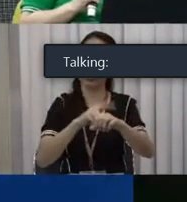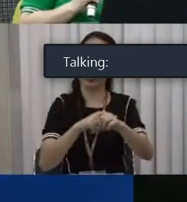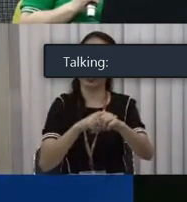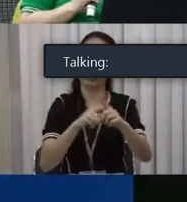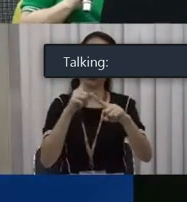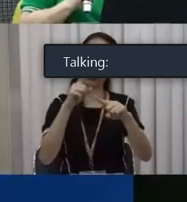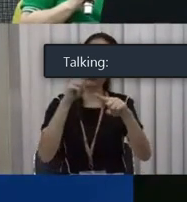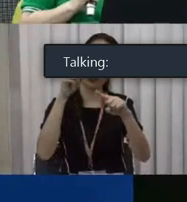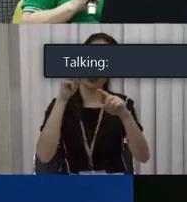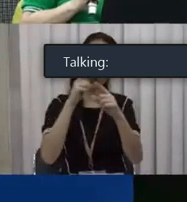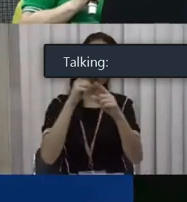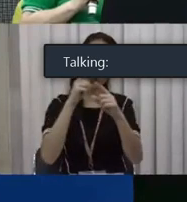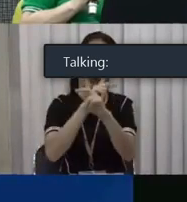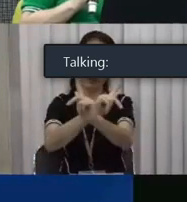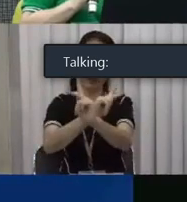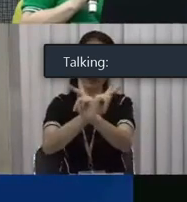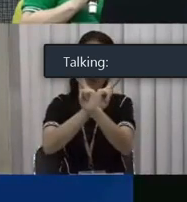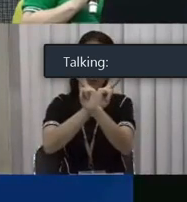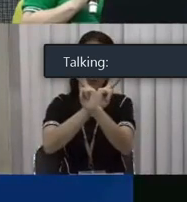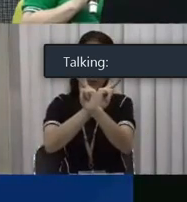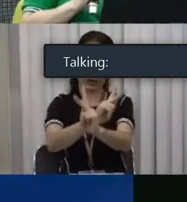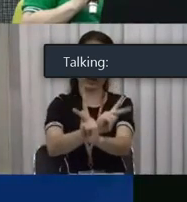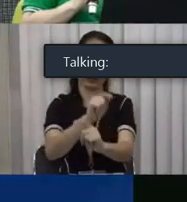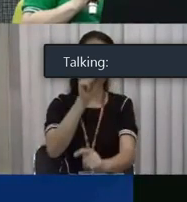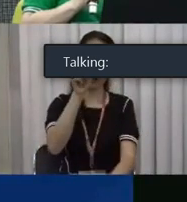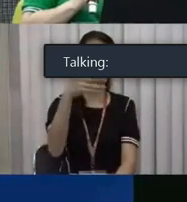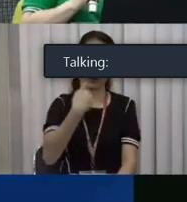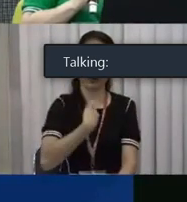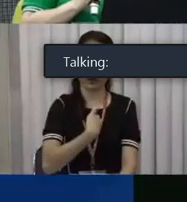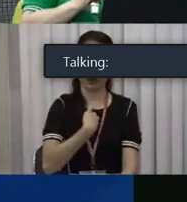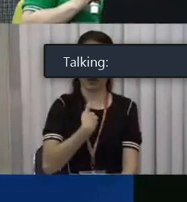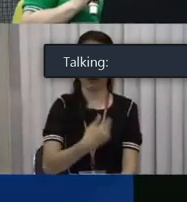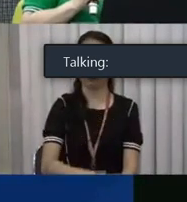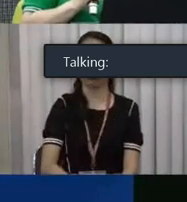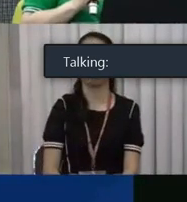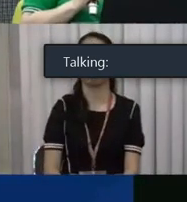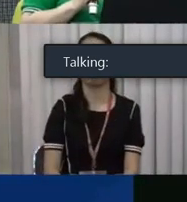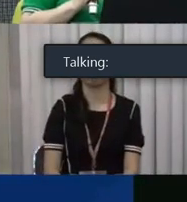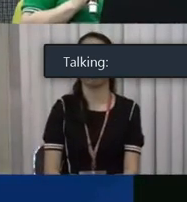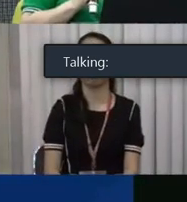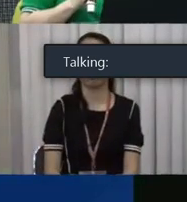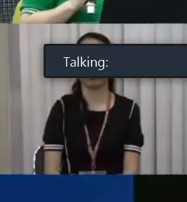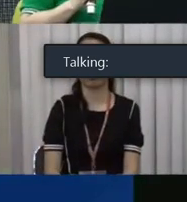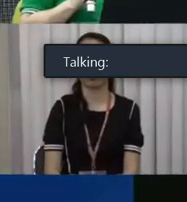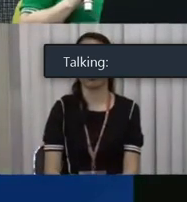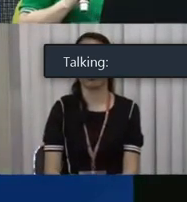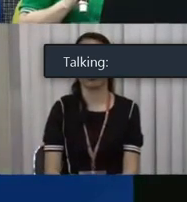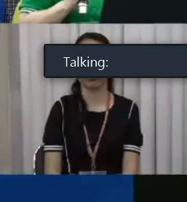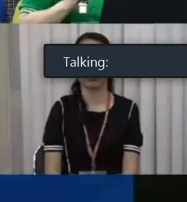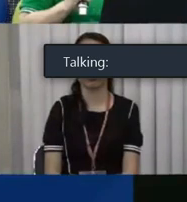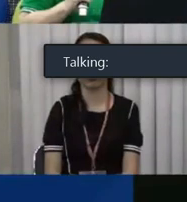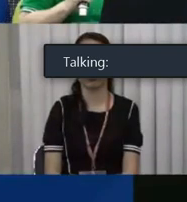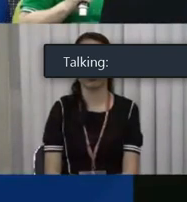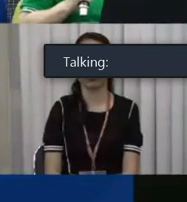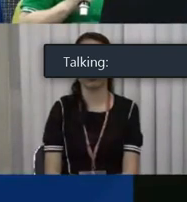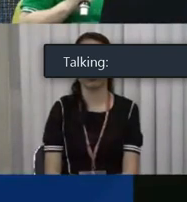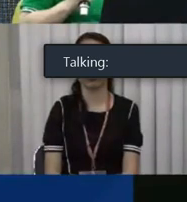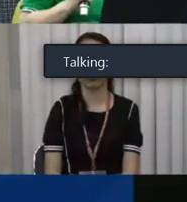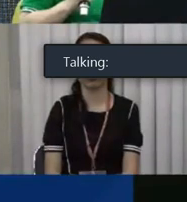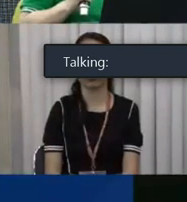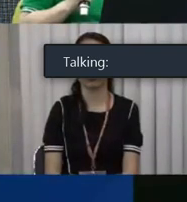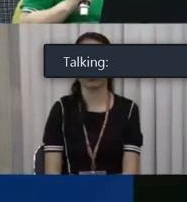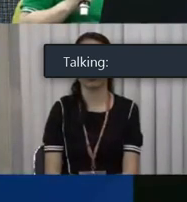be at least 1 month notice before the intended date of termination to the DOLI regional office. So like sa nahitabo karon